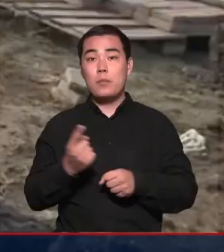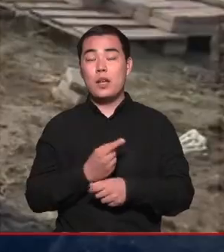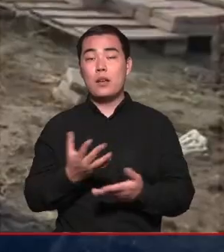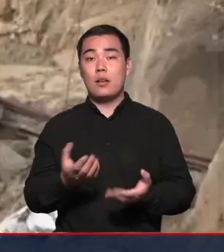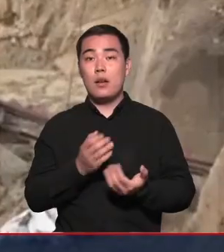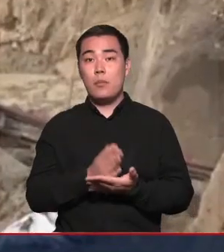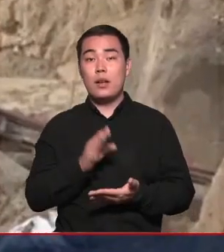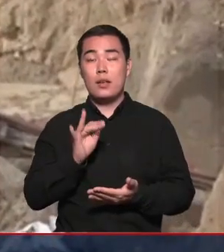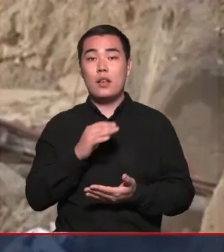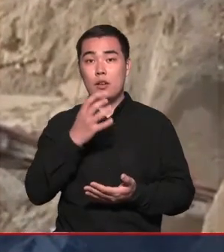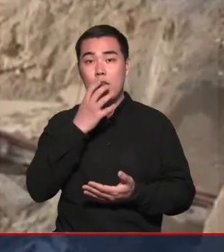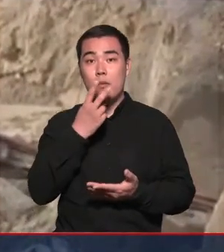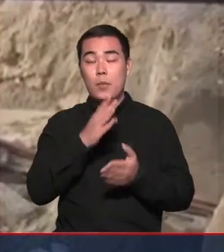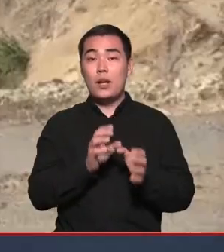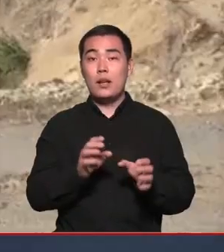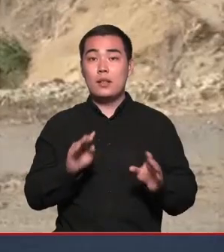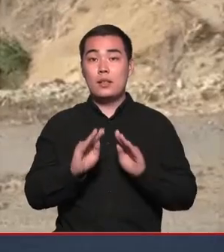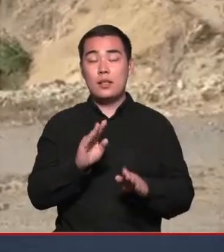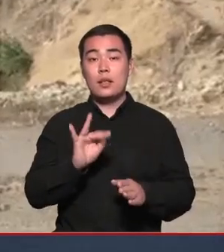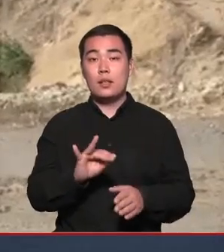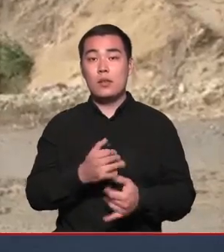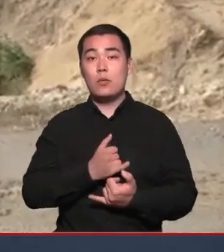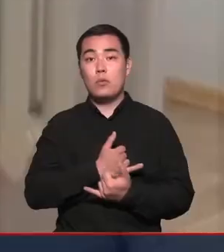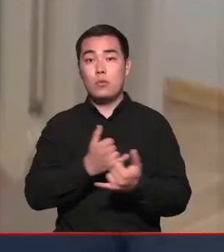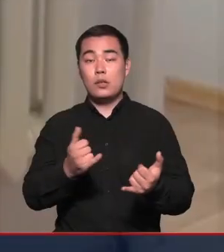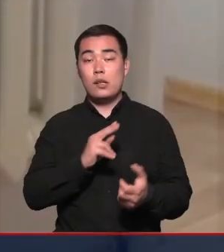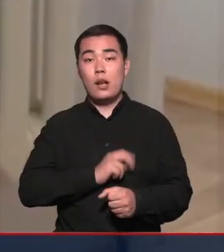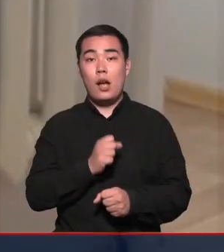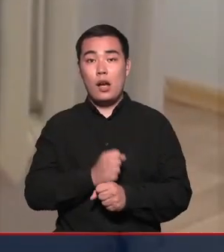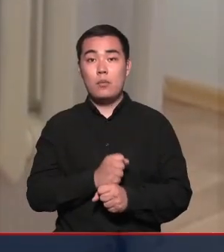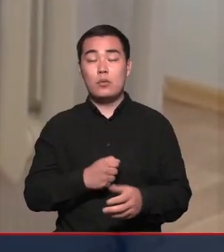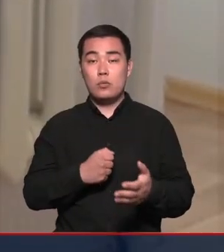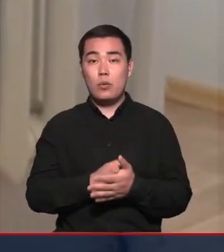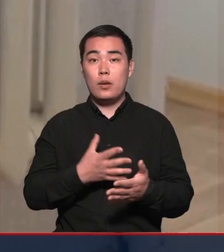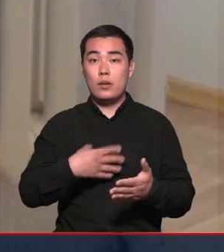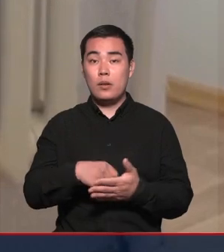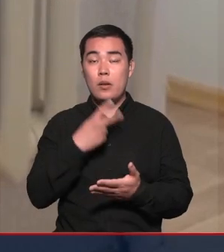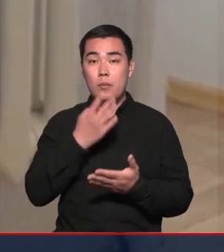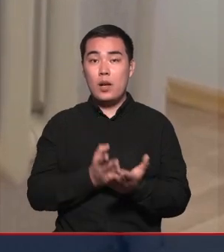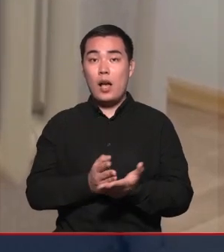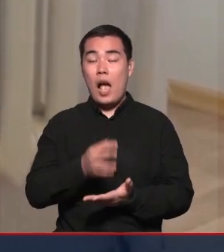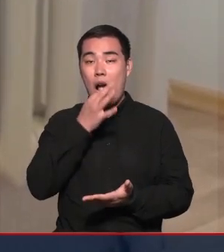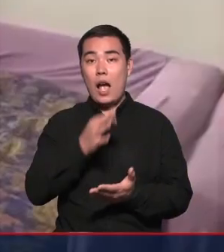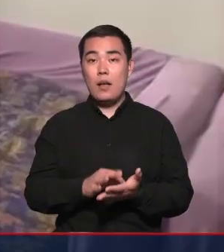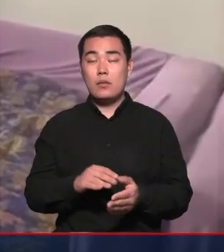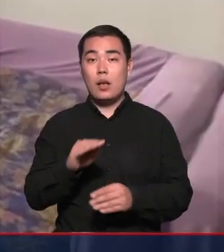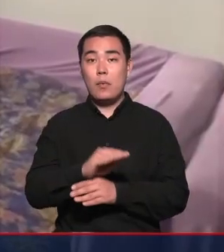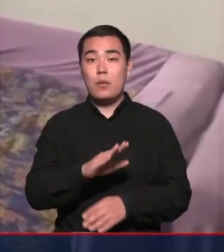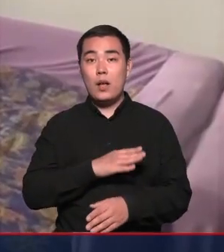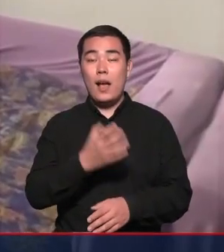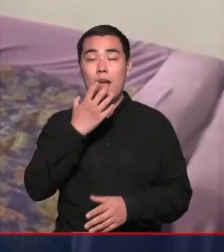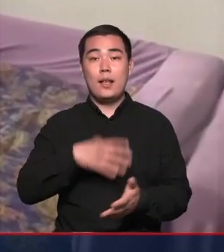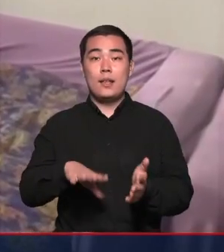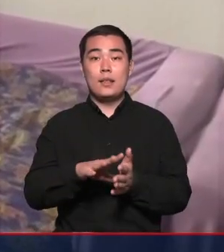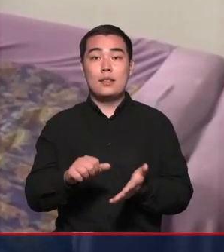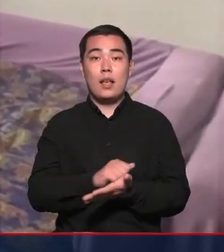отыр. Сондай-ақ жылумен жабдықтауды өндіруден бастап тұтынушыға қызмет көрсетуге дейінгі аралыққа жауапкершілік енгізілді. Жылу